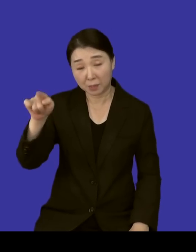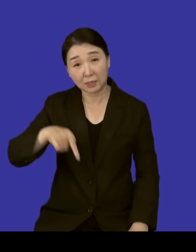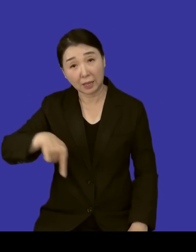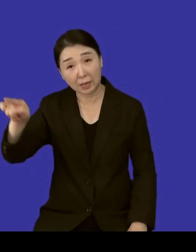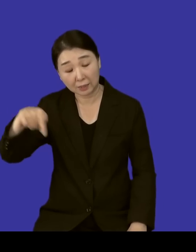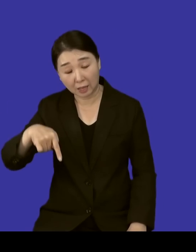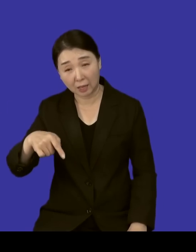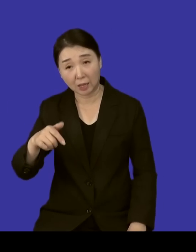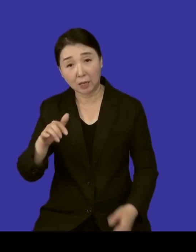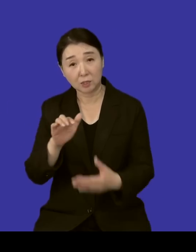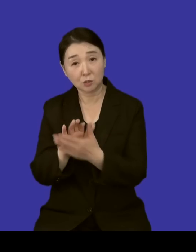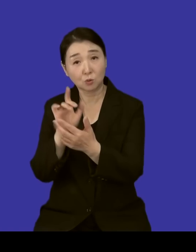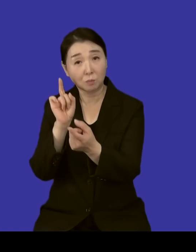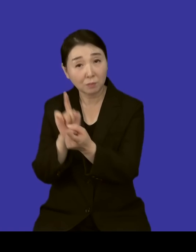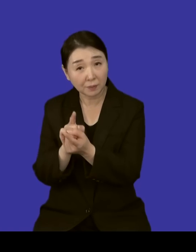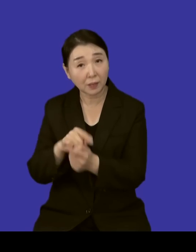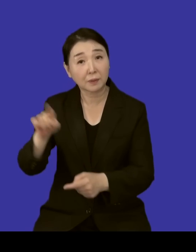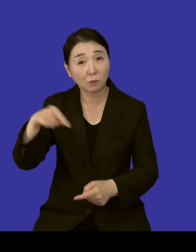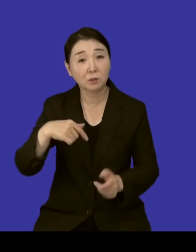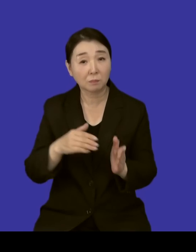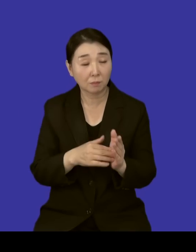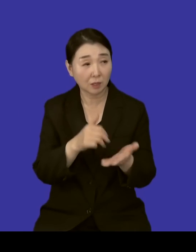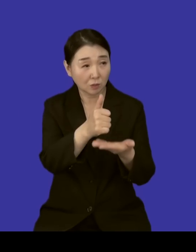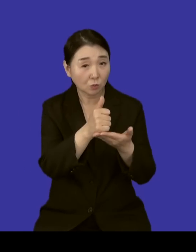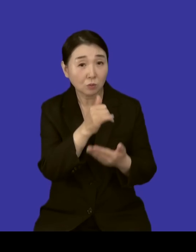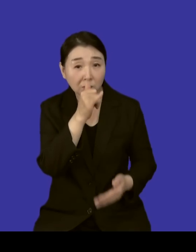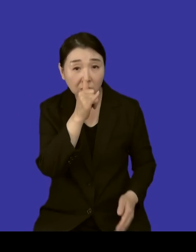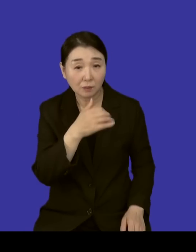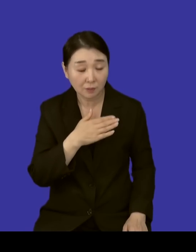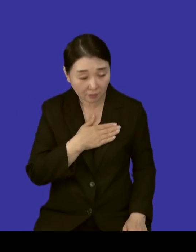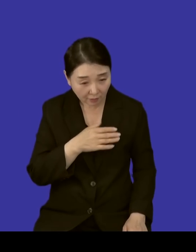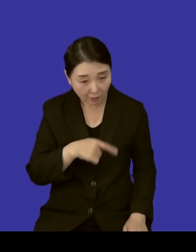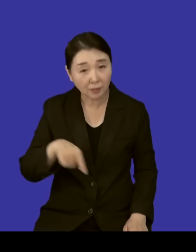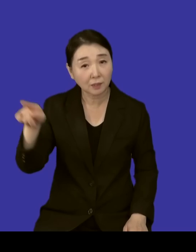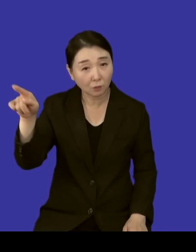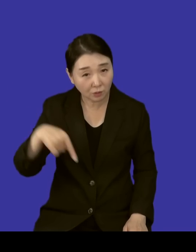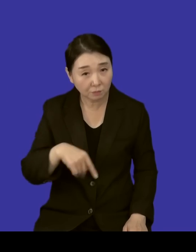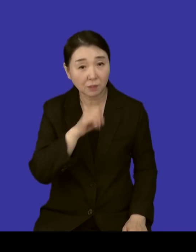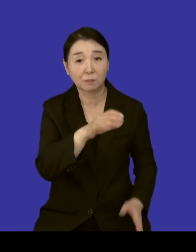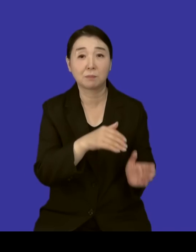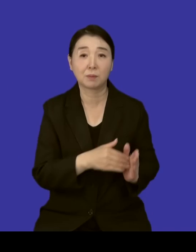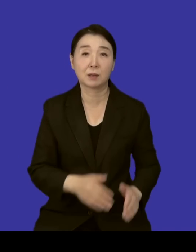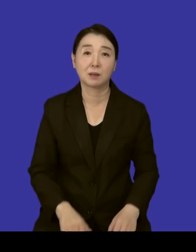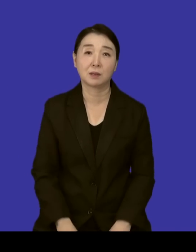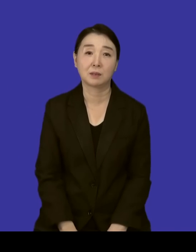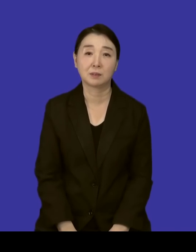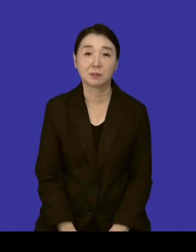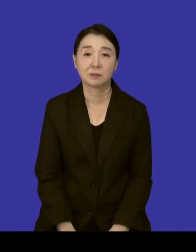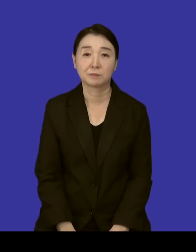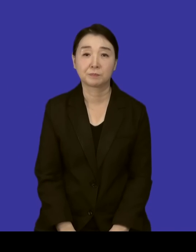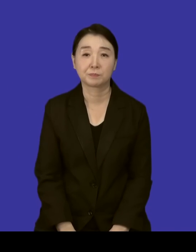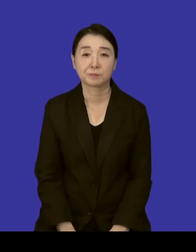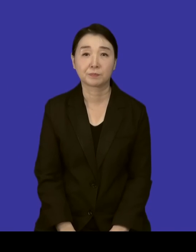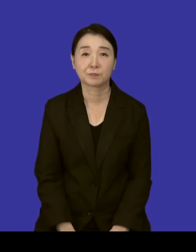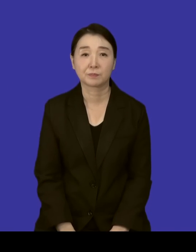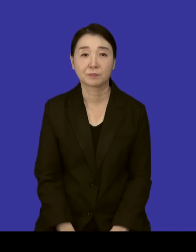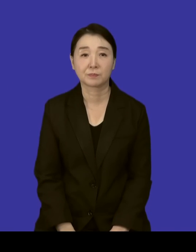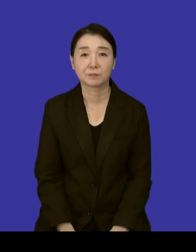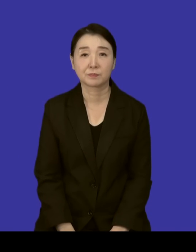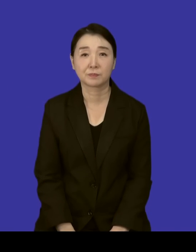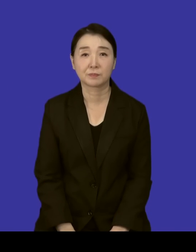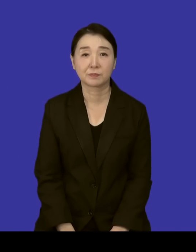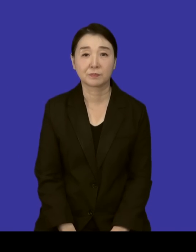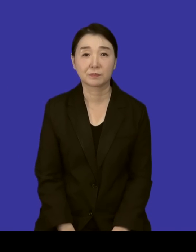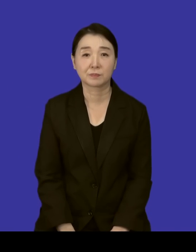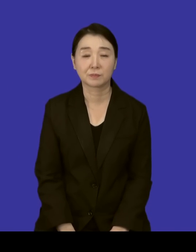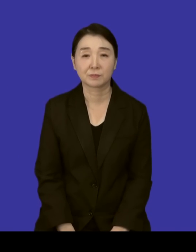예. 나갔다 와도 될까요가 아니고 손님이 계셔서 제가 좀 나갔다 오겠어요. 이렇게 친구도 이제. 독일 갔다 예. 오고 뭐 이런 예. 친구들이네요. 예. 네. 그래서